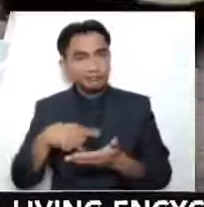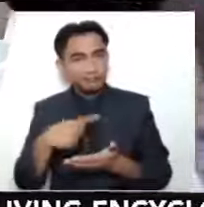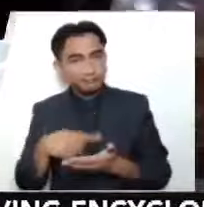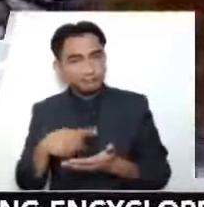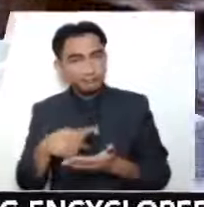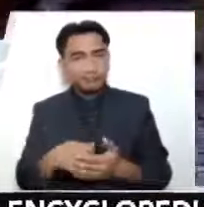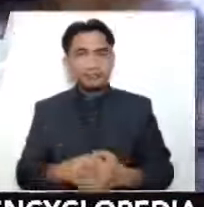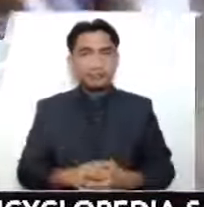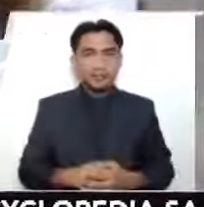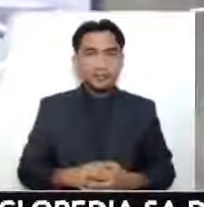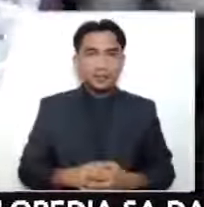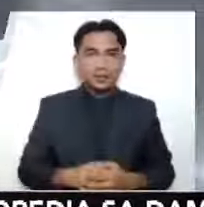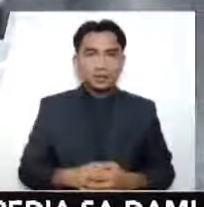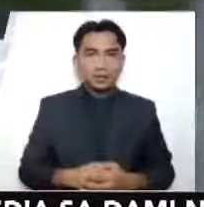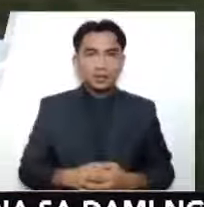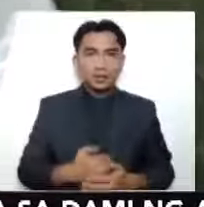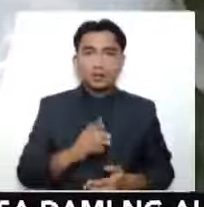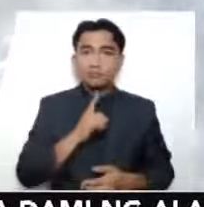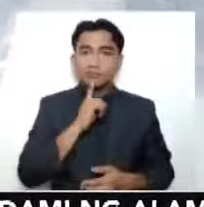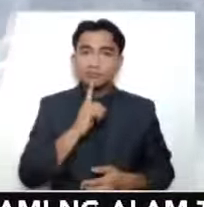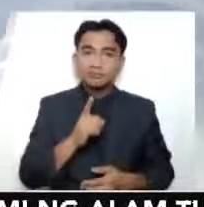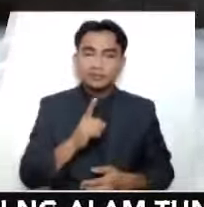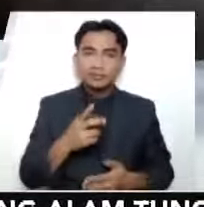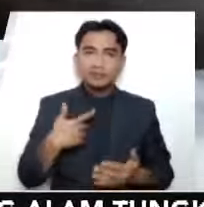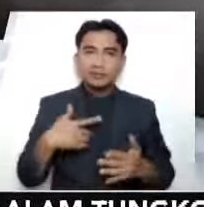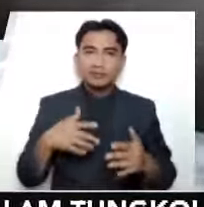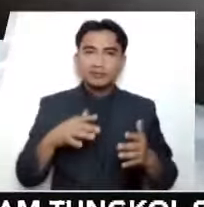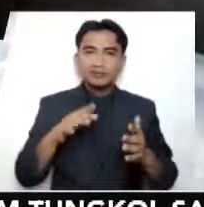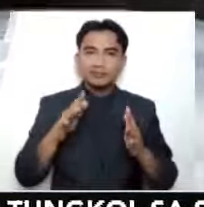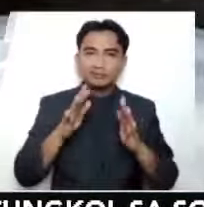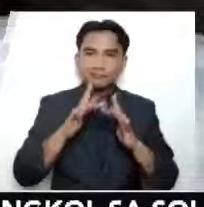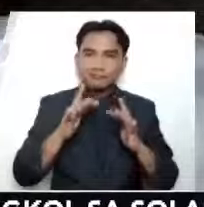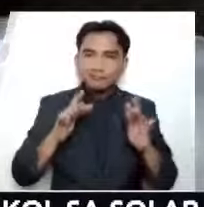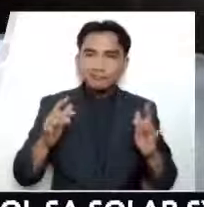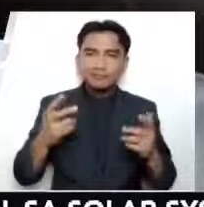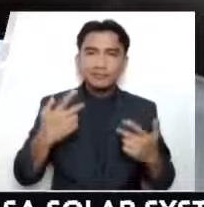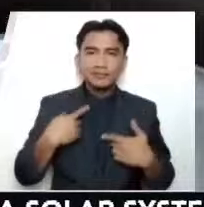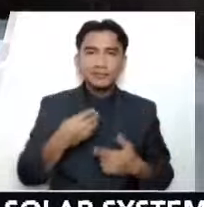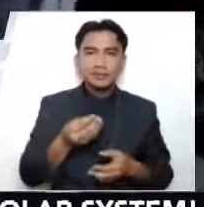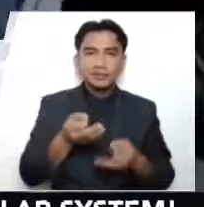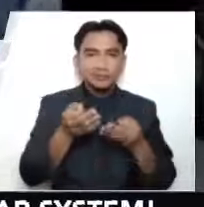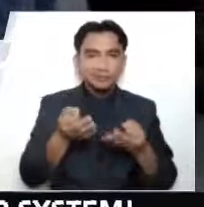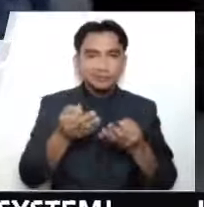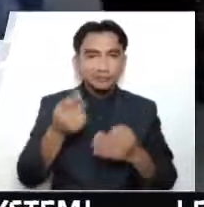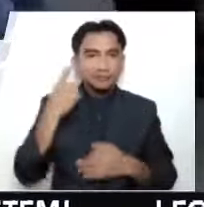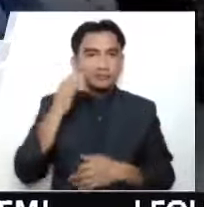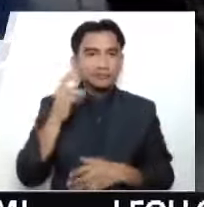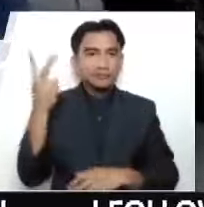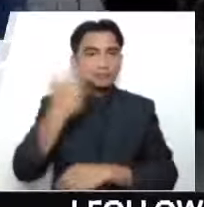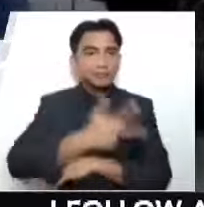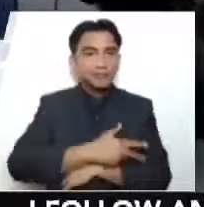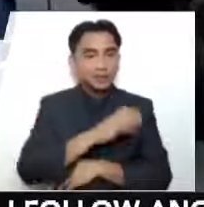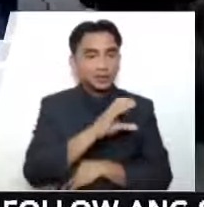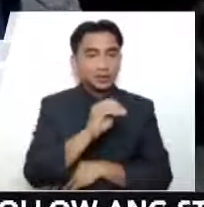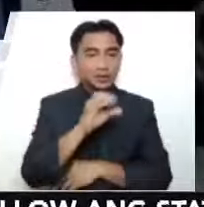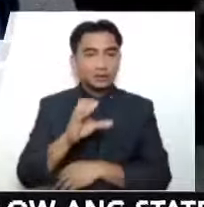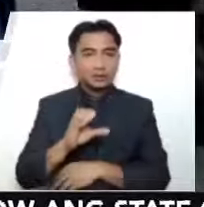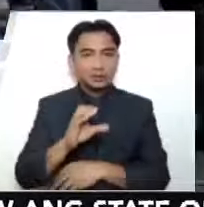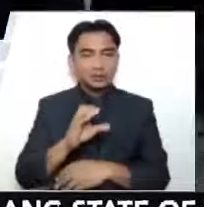Dahil tulad sa totoong pista, may pakain sa day 3 ng COC filing. Pero hanggang labas pa rin lang ang